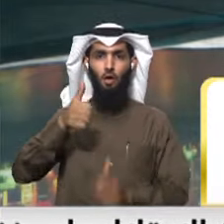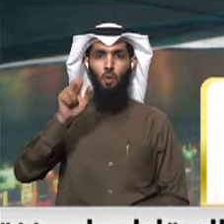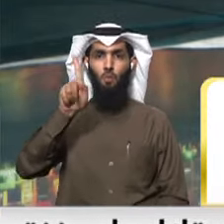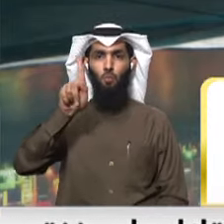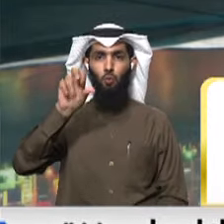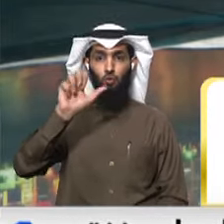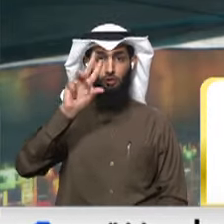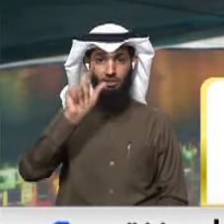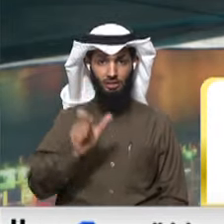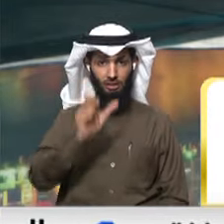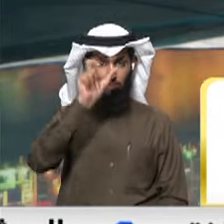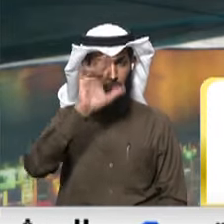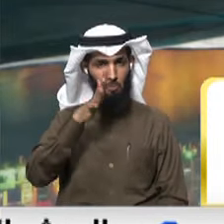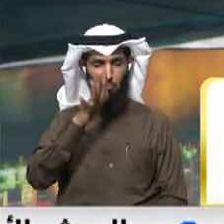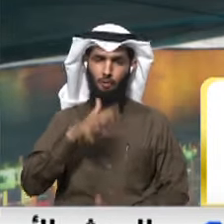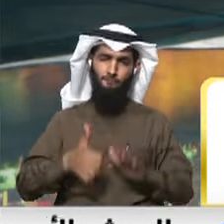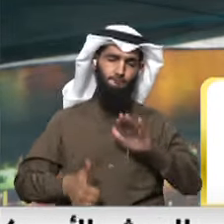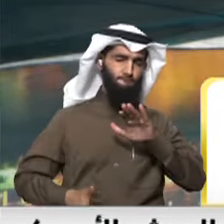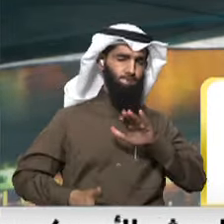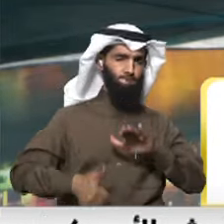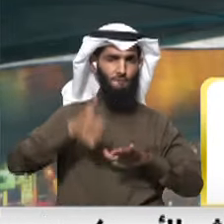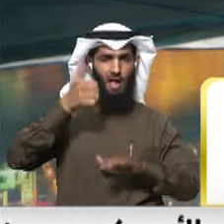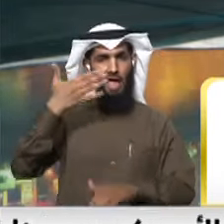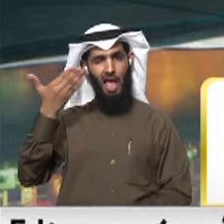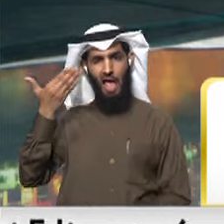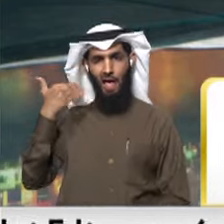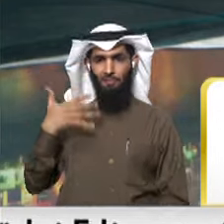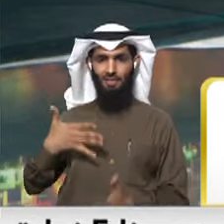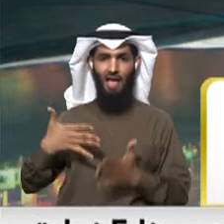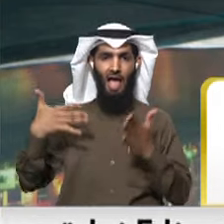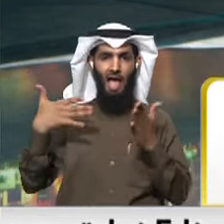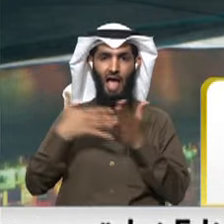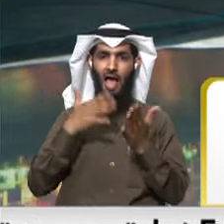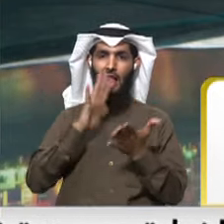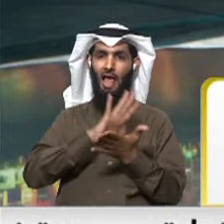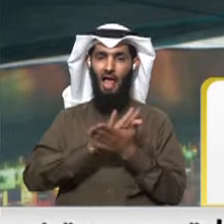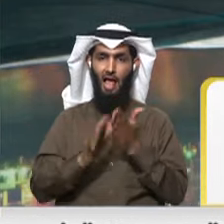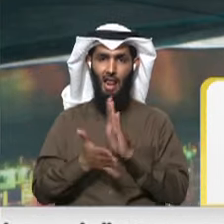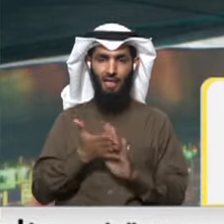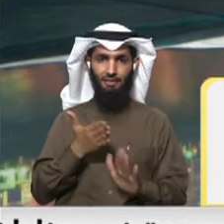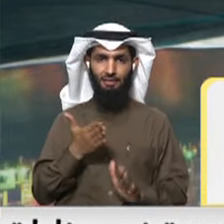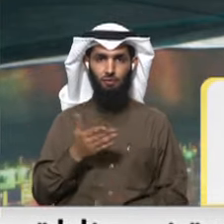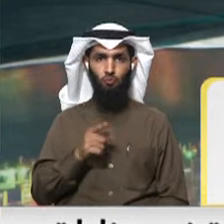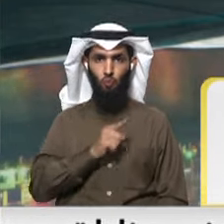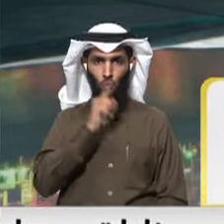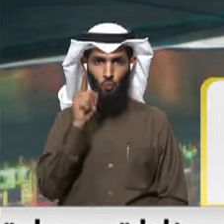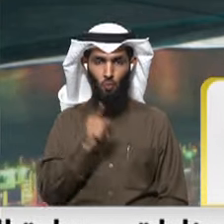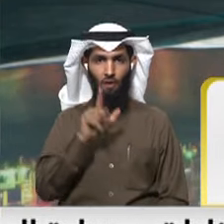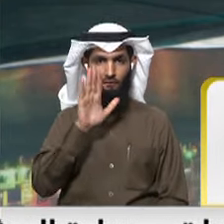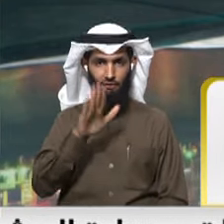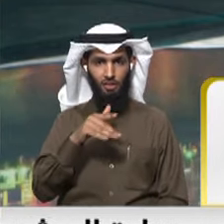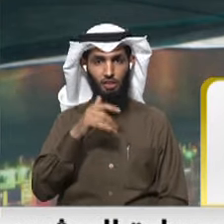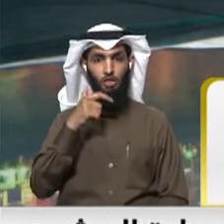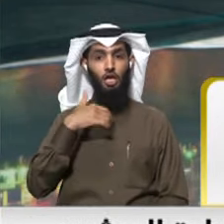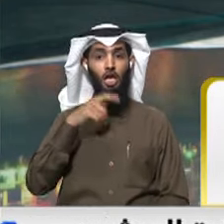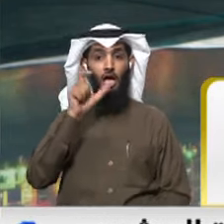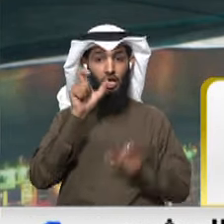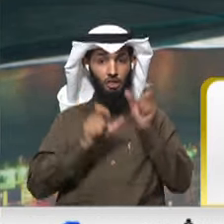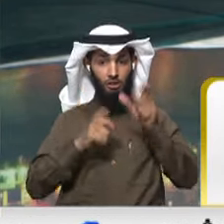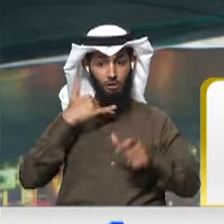الروسيه التي اختتمت امس الاحد نعم وقد بلغت نسبه المشاركه